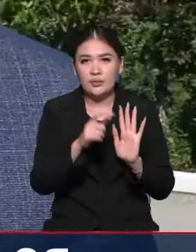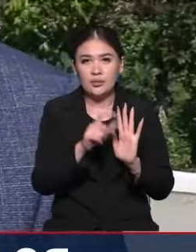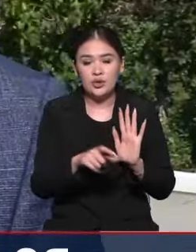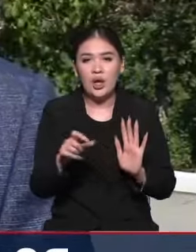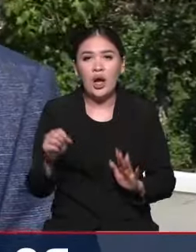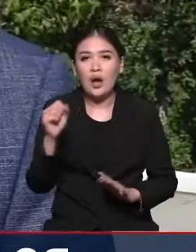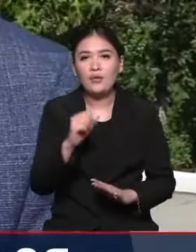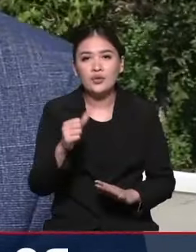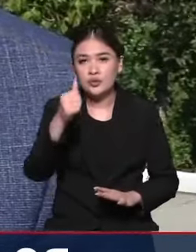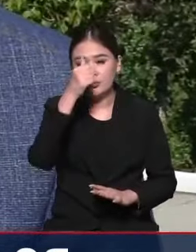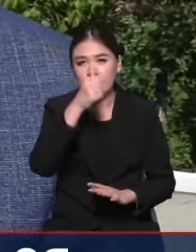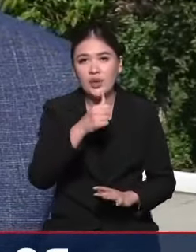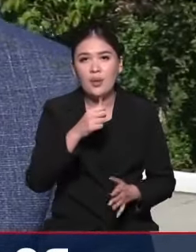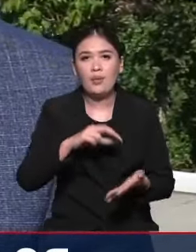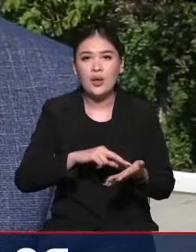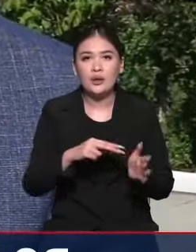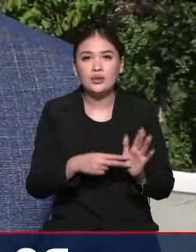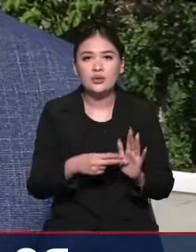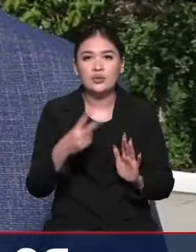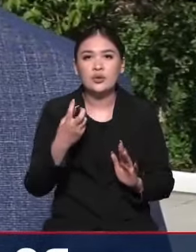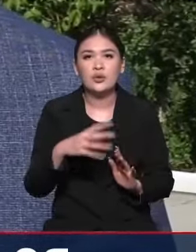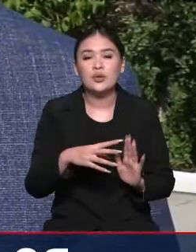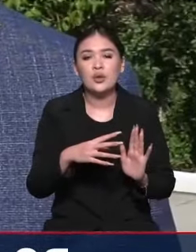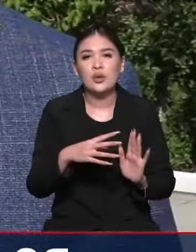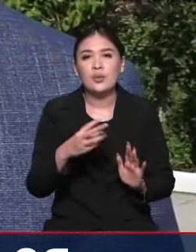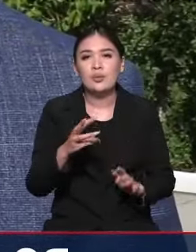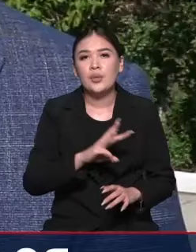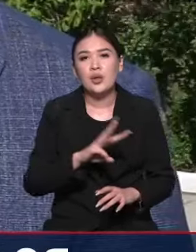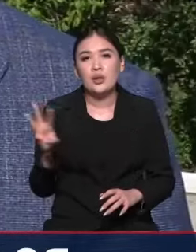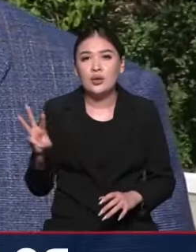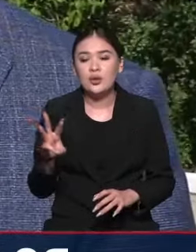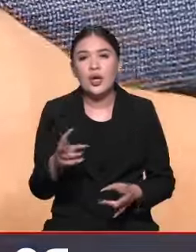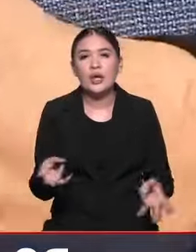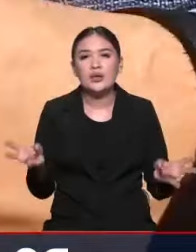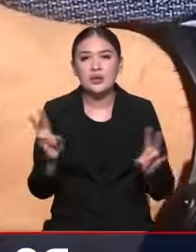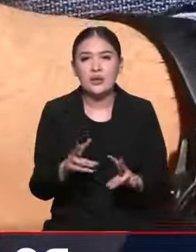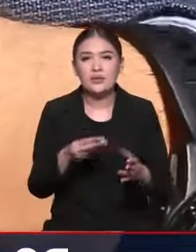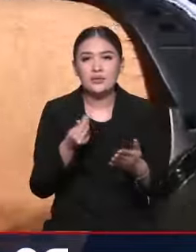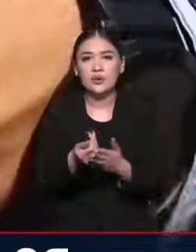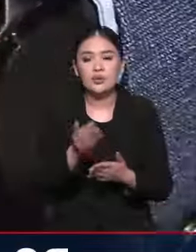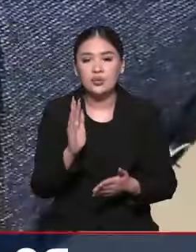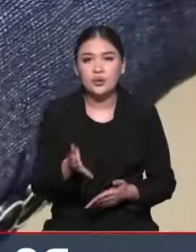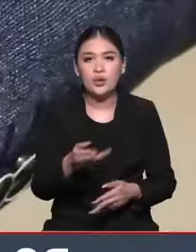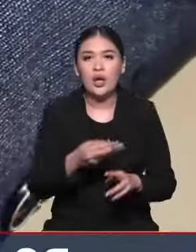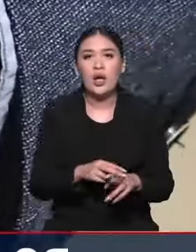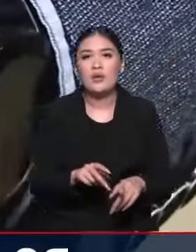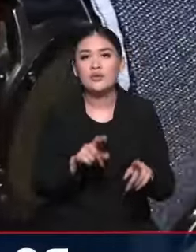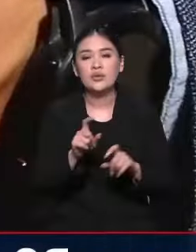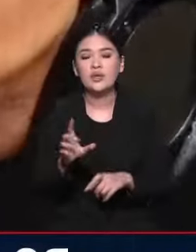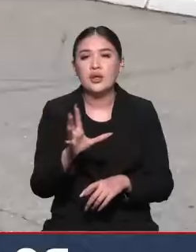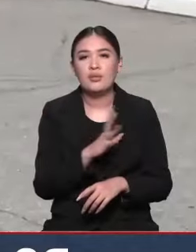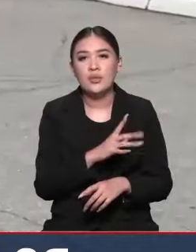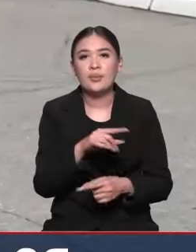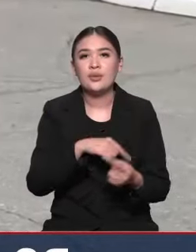вот планируем порядка 295 миллионов выплатить оставшимся предпринимателям. Средства на помощь в восстановлении бизнеса в